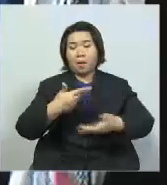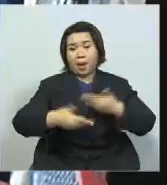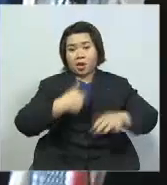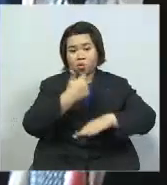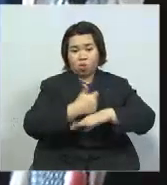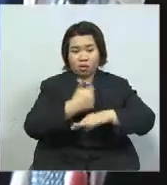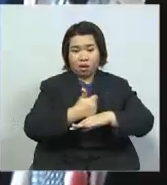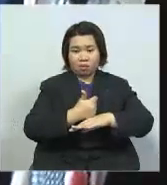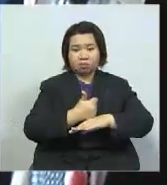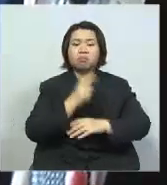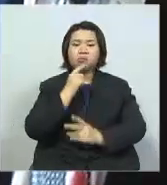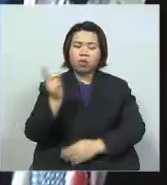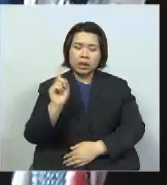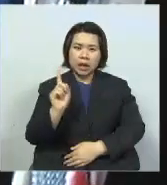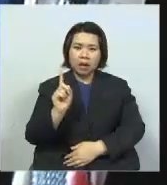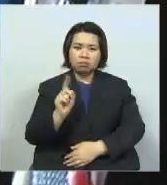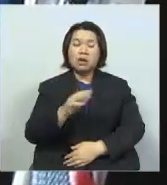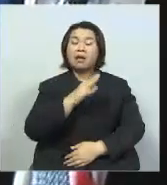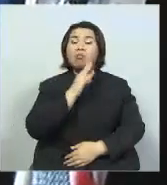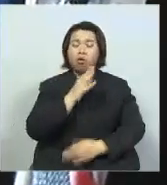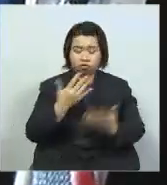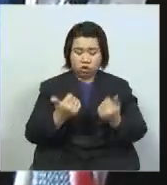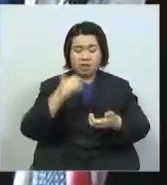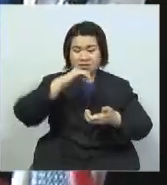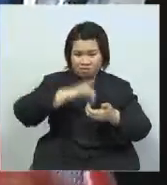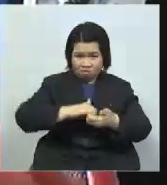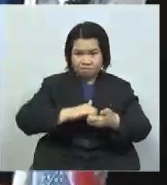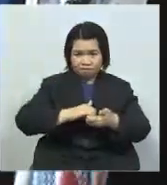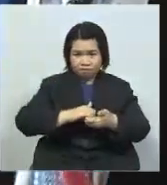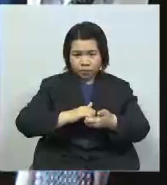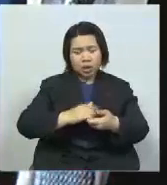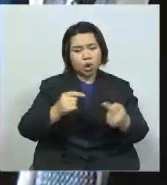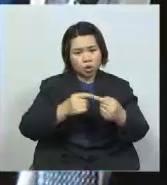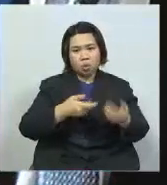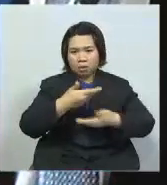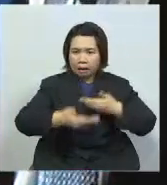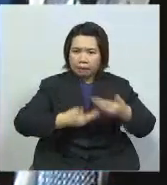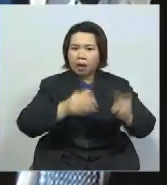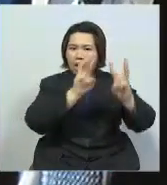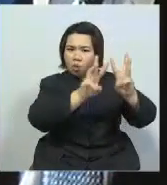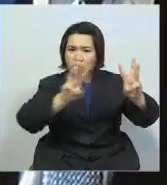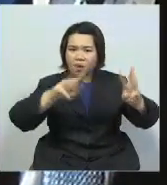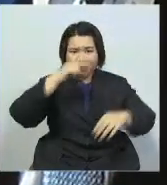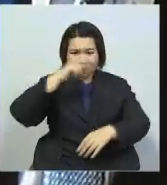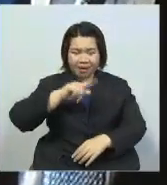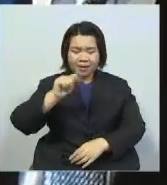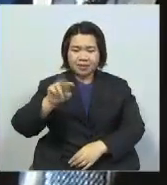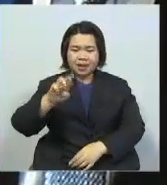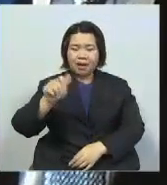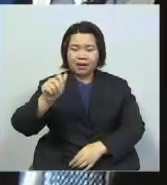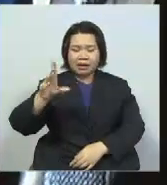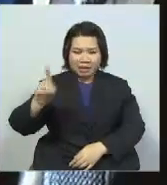ายสนธิรัตน์สนธิจิรวงศ์เชื่อว่าความร่วมมือกันในครั้งนี้จะทำให้มูลค่าการค้าผ่านเว็บ thaitrade.com เพิ่มขึ้น